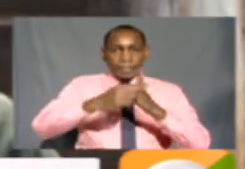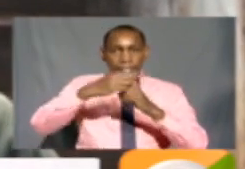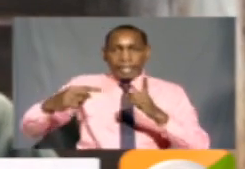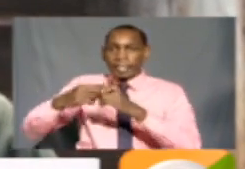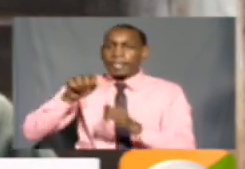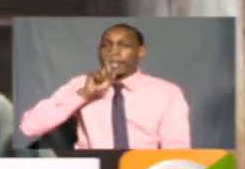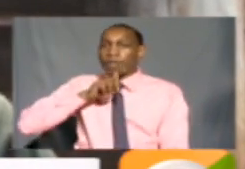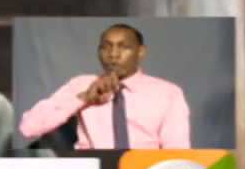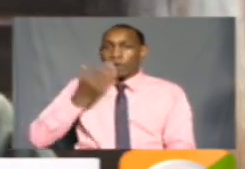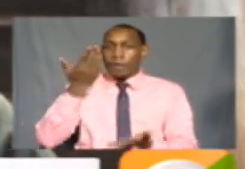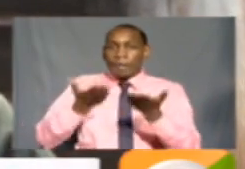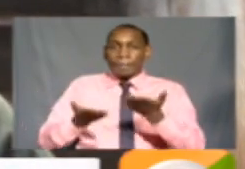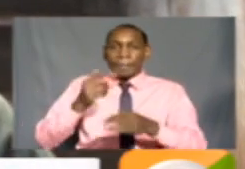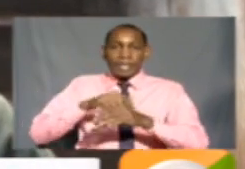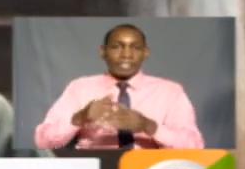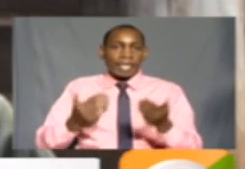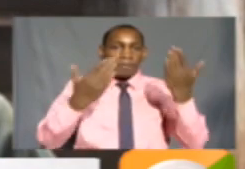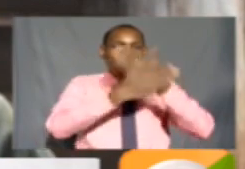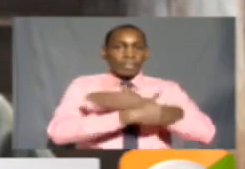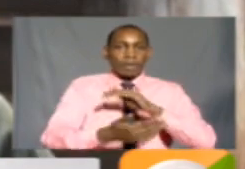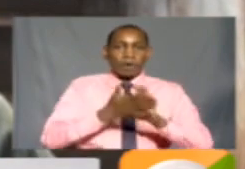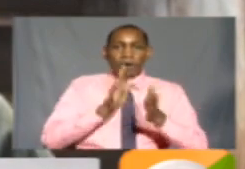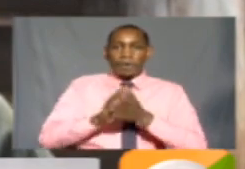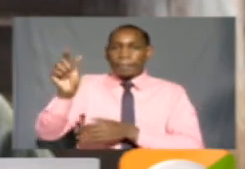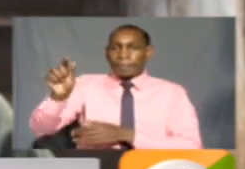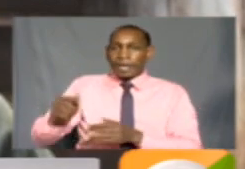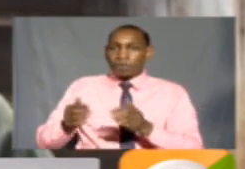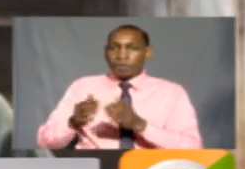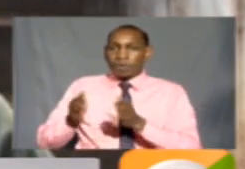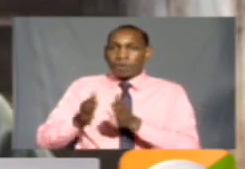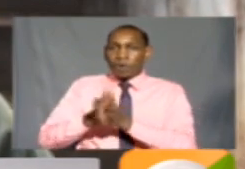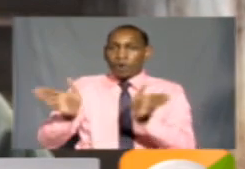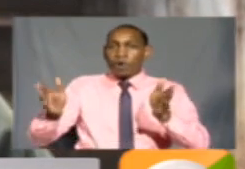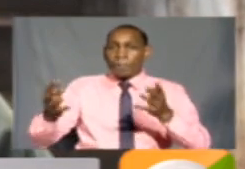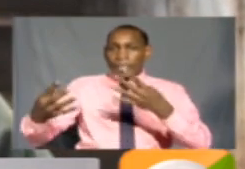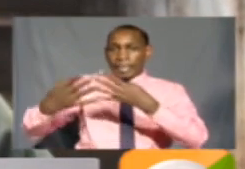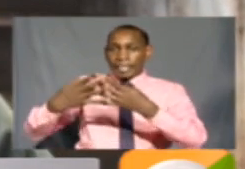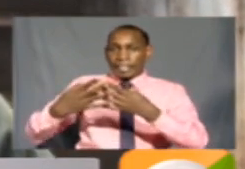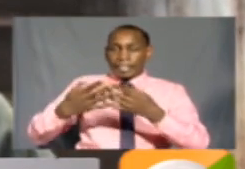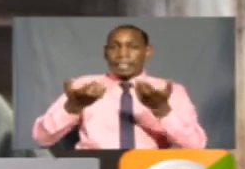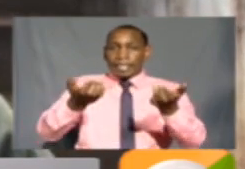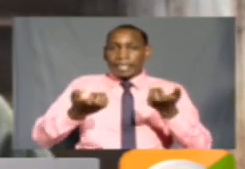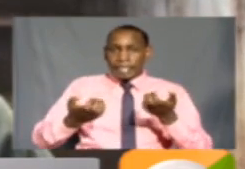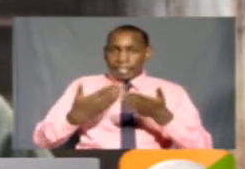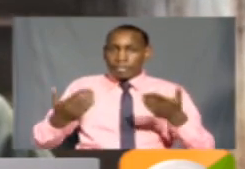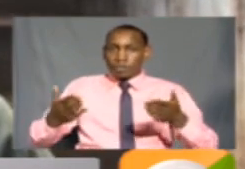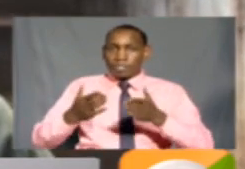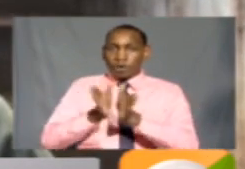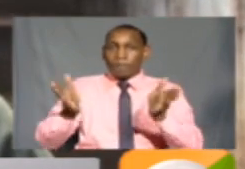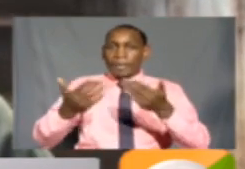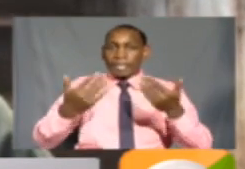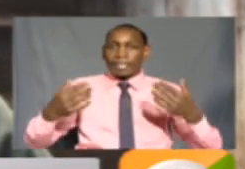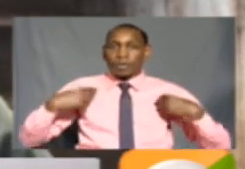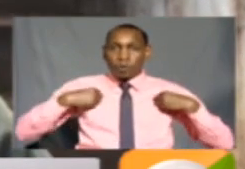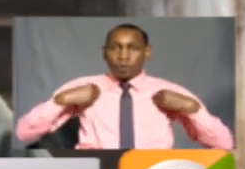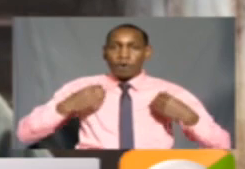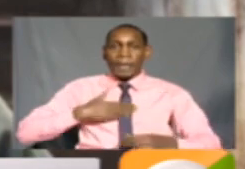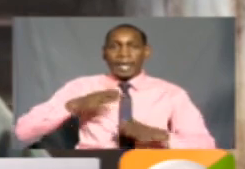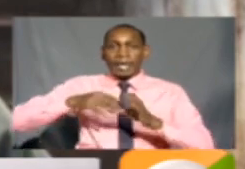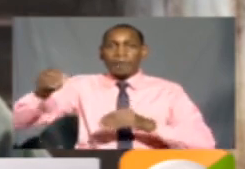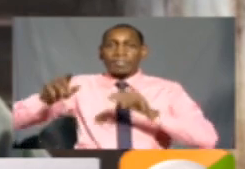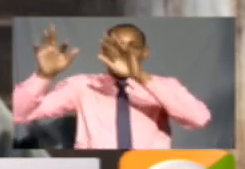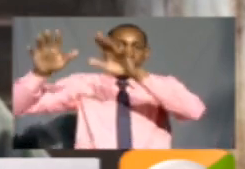Naweza taka labda nakuja usiku sina mtu wa kunifungulia gate, nahitaji kitu ya kunifungulia gate, nguo zangu nimeacha nje